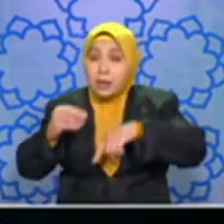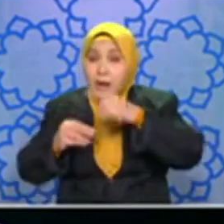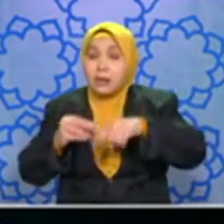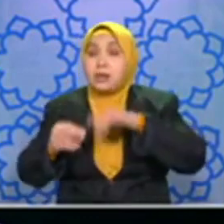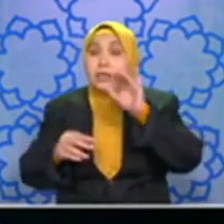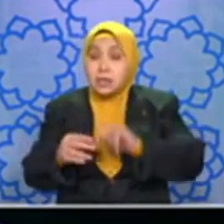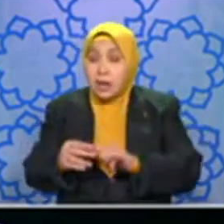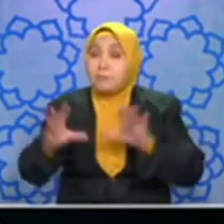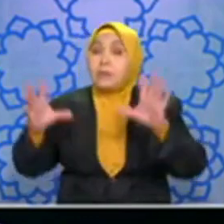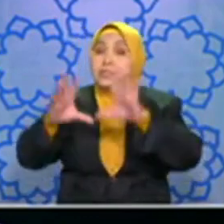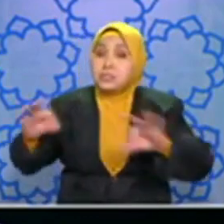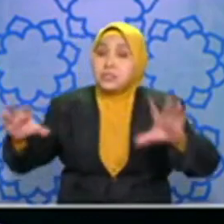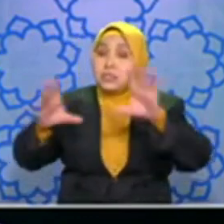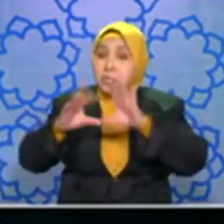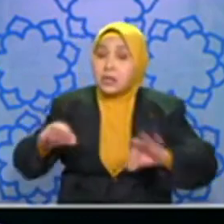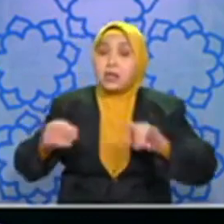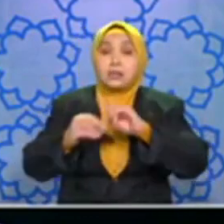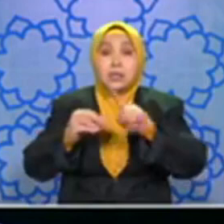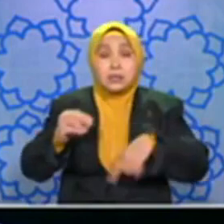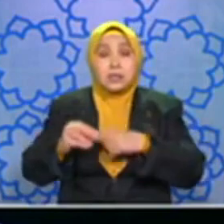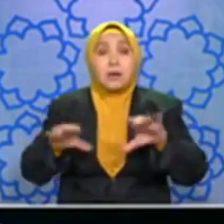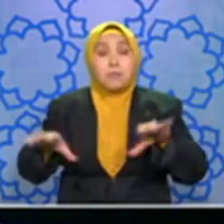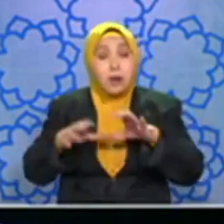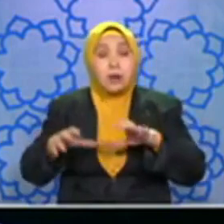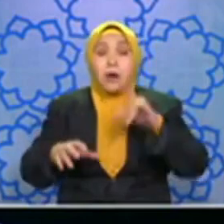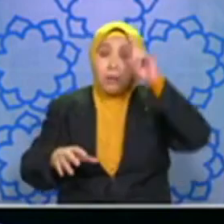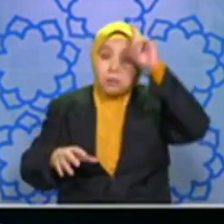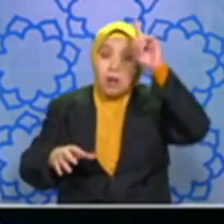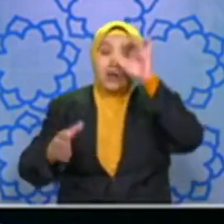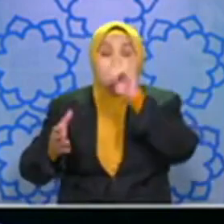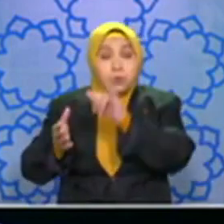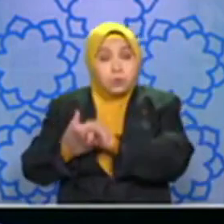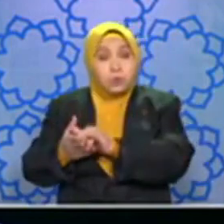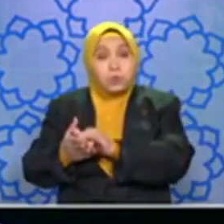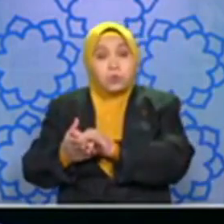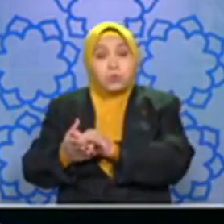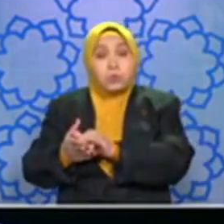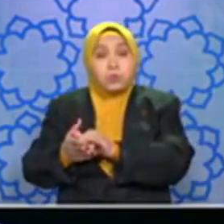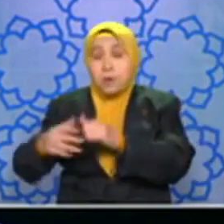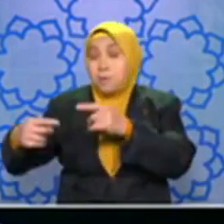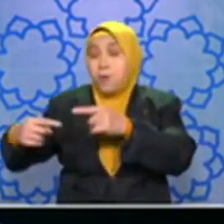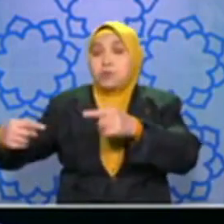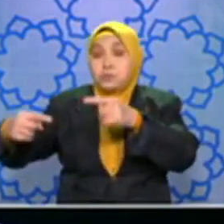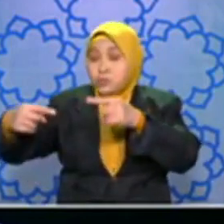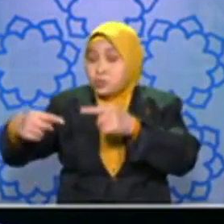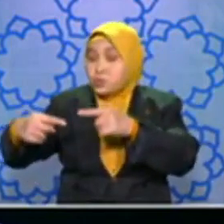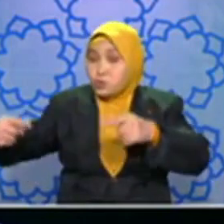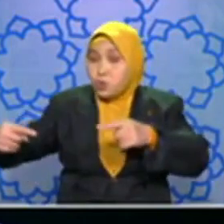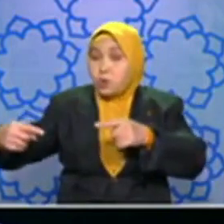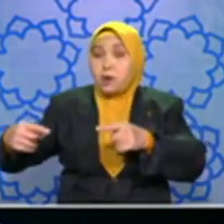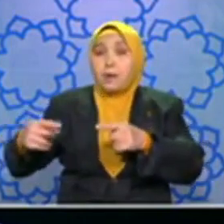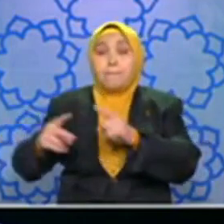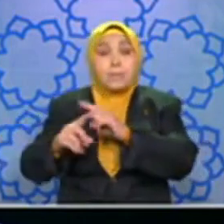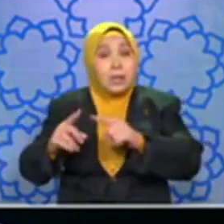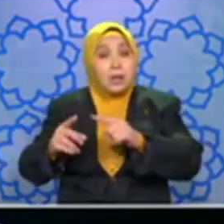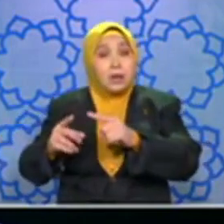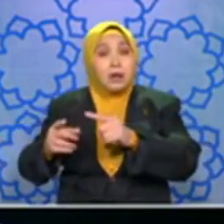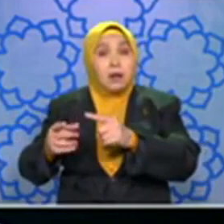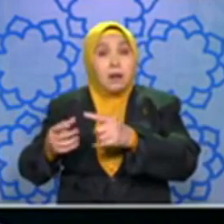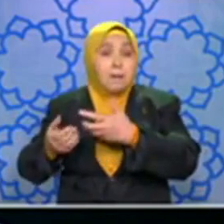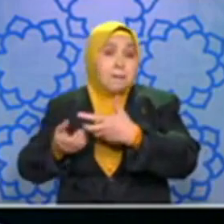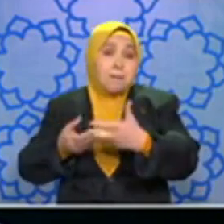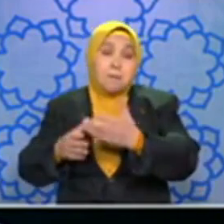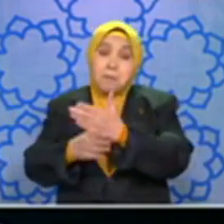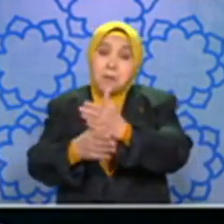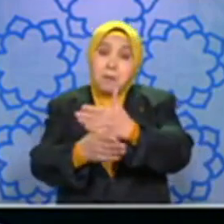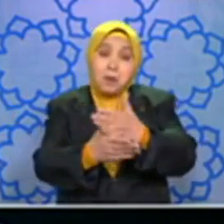yang menceritakan tentang mengadakan bagi Allah ini seteru ialah bila membahagi-bahagikan ataupun bagi